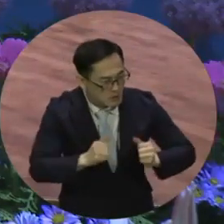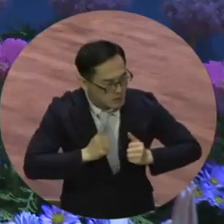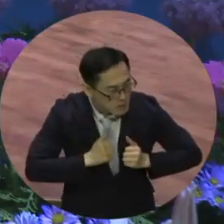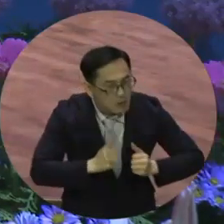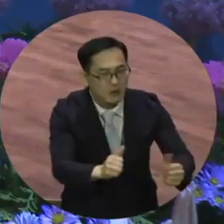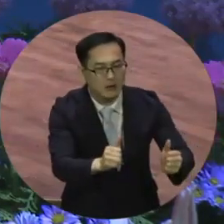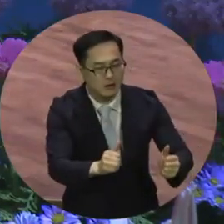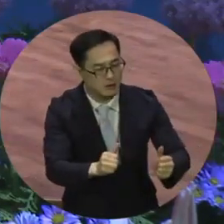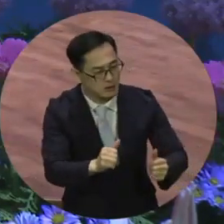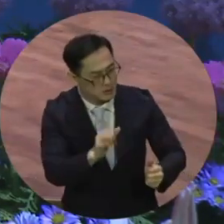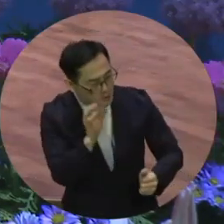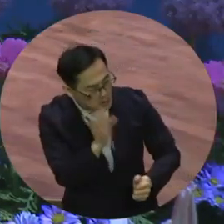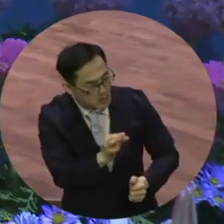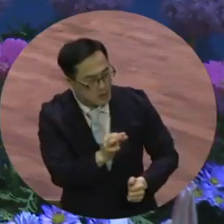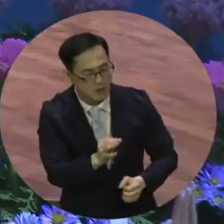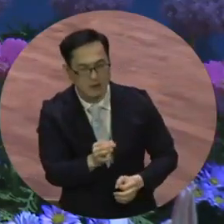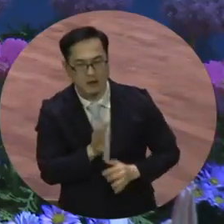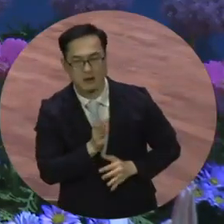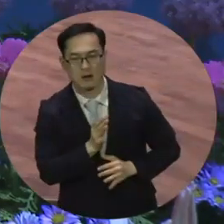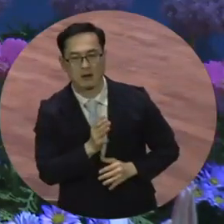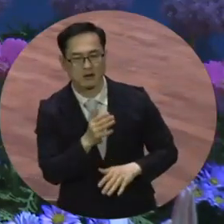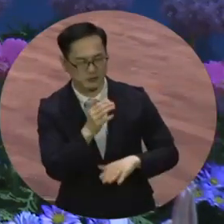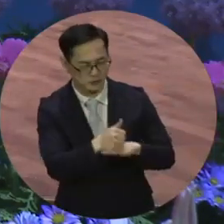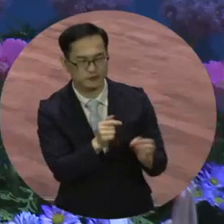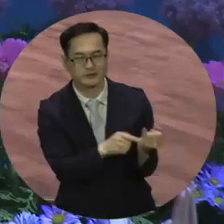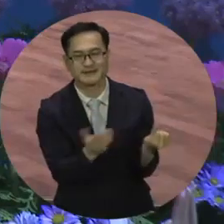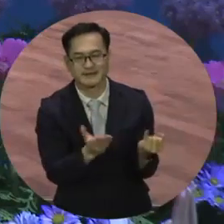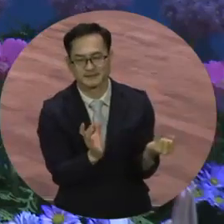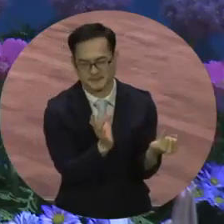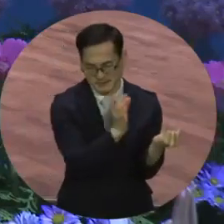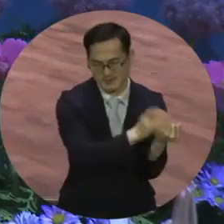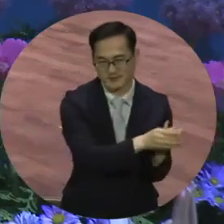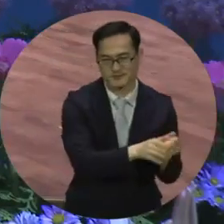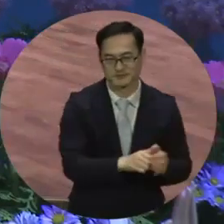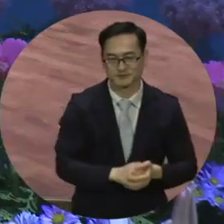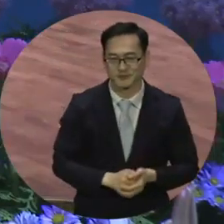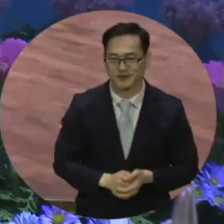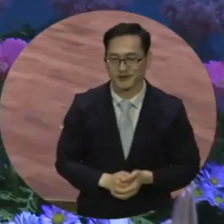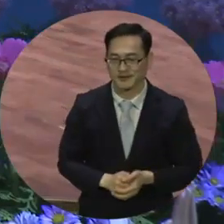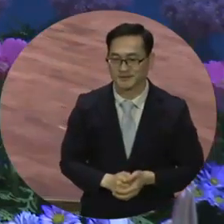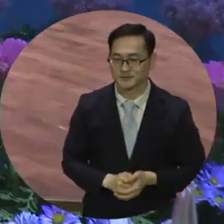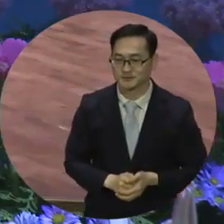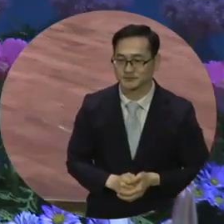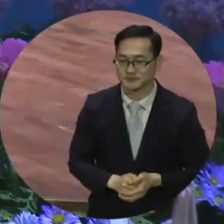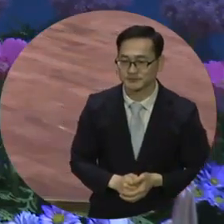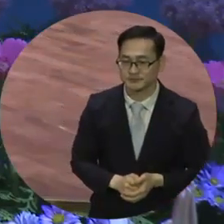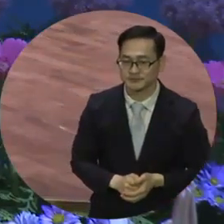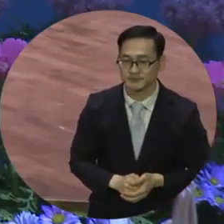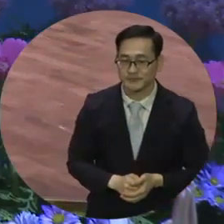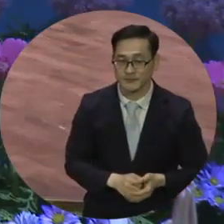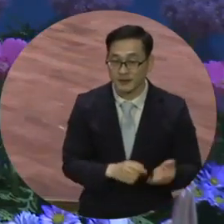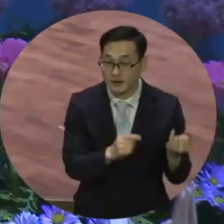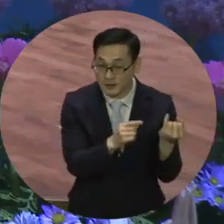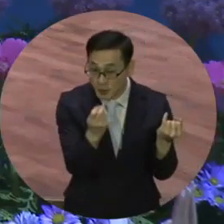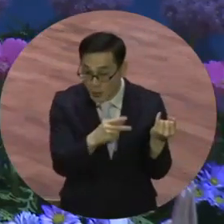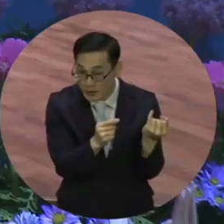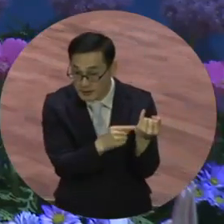것입니다. 바울이 베베를 언급하면서 특별히 강조한 이 표현이 있는데 그것이 뭐냐?